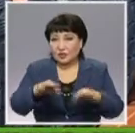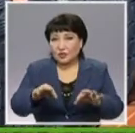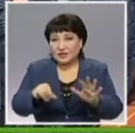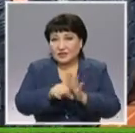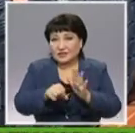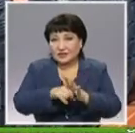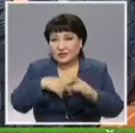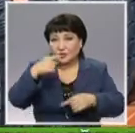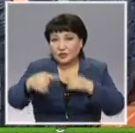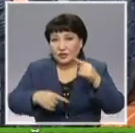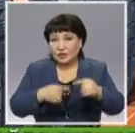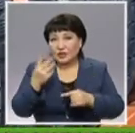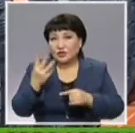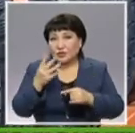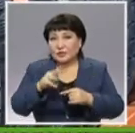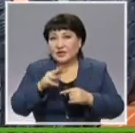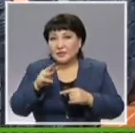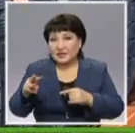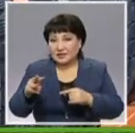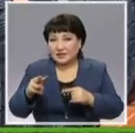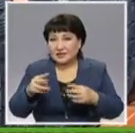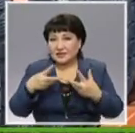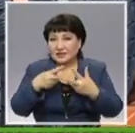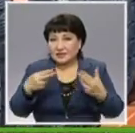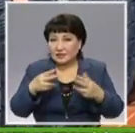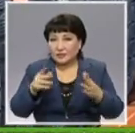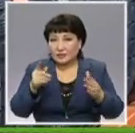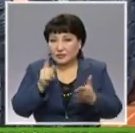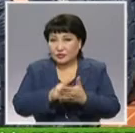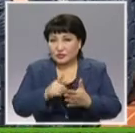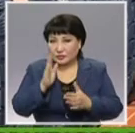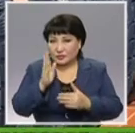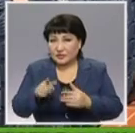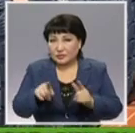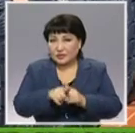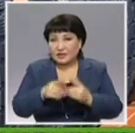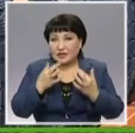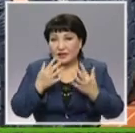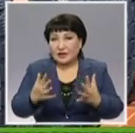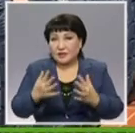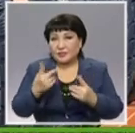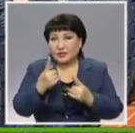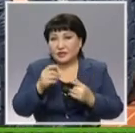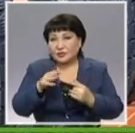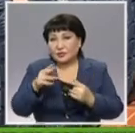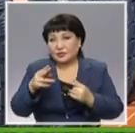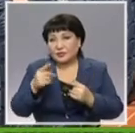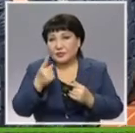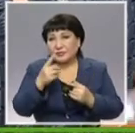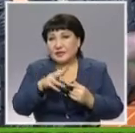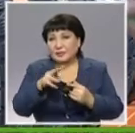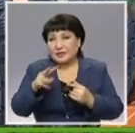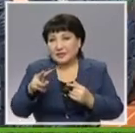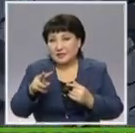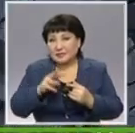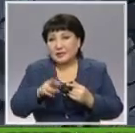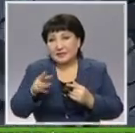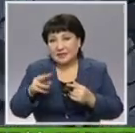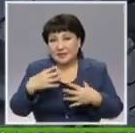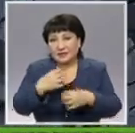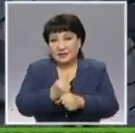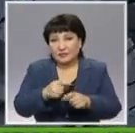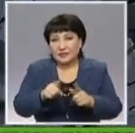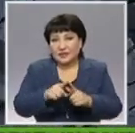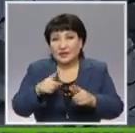4 мм-ден кем болмауы тиіс. Ал бұл талап жаз айларында 1,16 мм-ге дейін қысқарады. Қаламыздағы